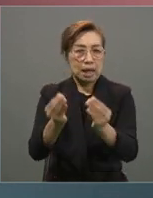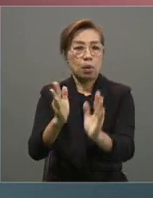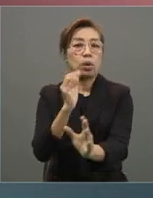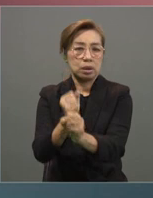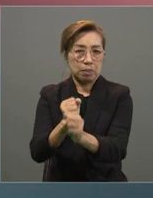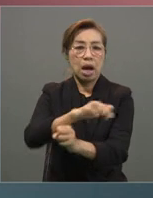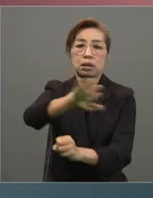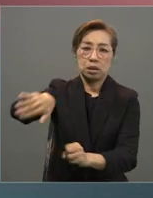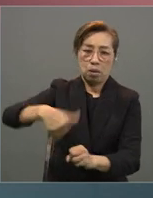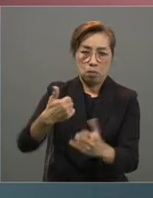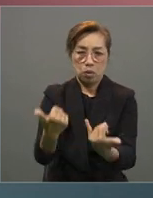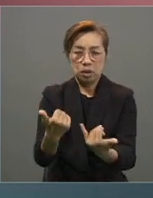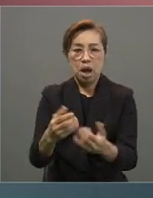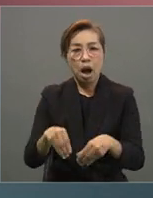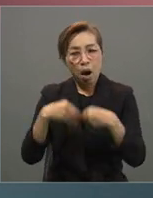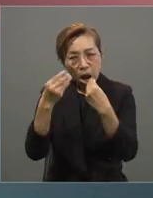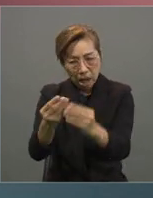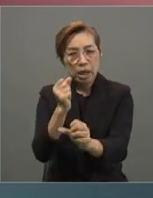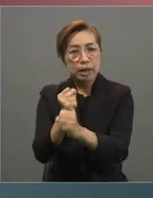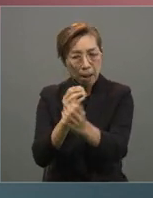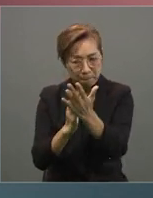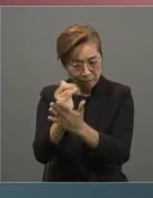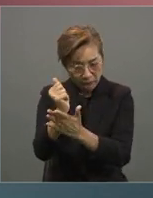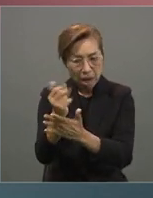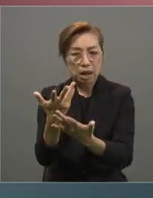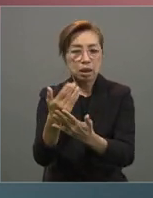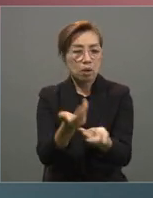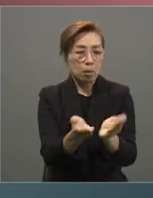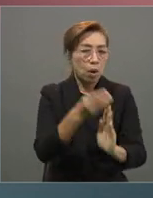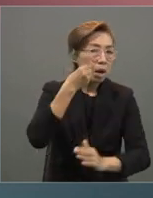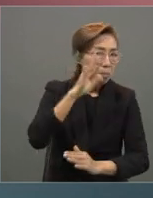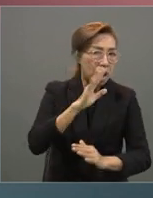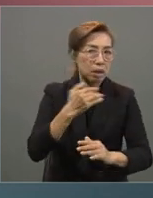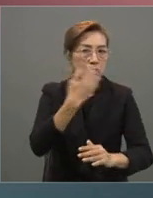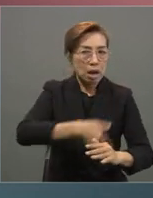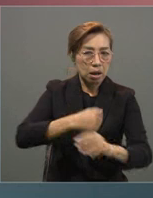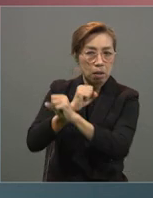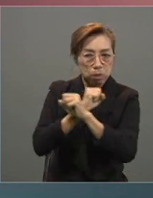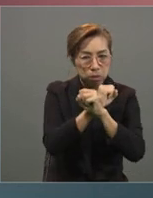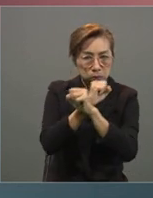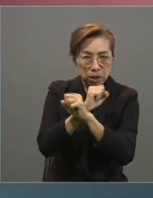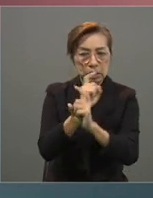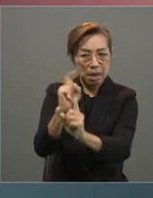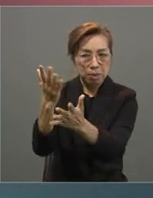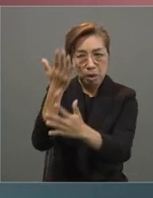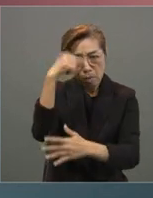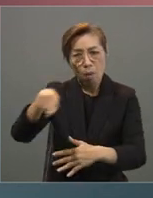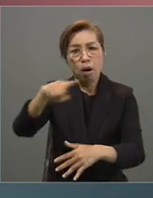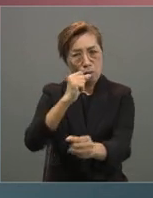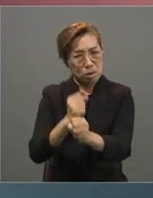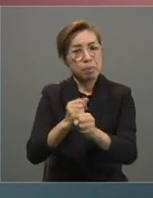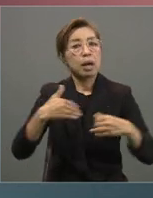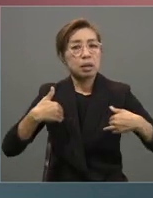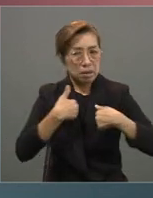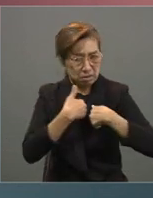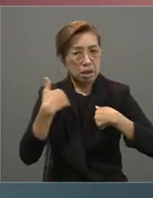ดับไฟป่าทุกท่านขอให้ภารกิจเนี่ยสำเร็จแล้วก็กลับไปหาครอบครัวได้อย่างปลอดภัยทุกคนเพราะว่าหลายคนเนี่ยทำงานกันอย่างเด็ดเหนื่อย